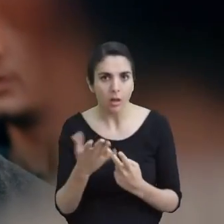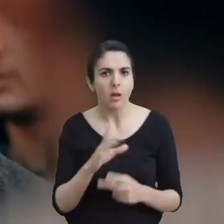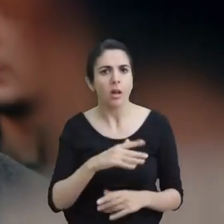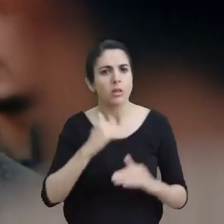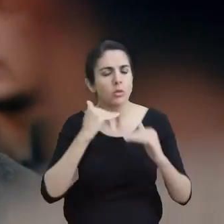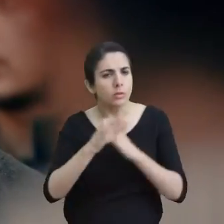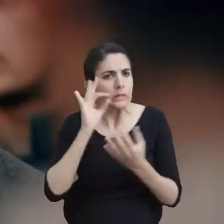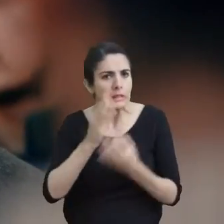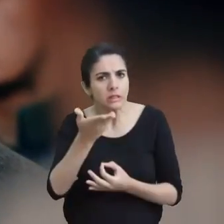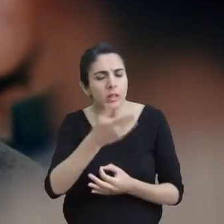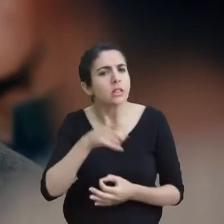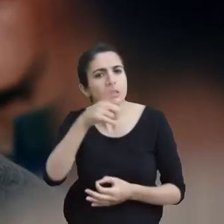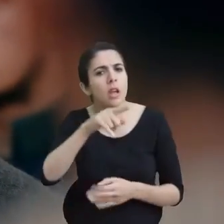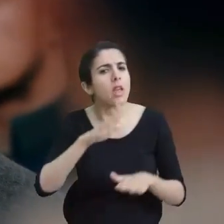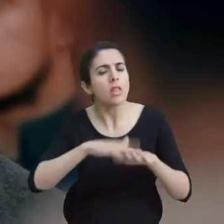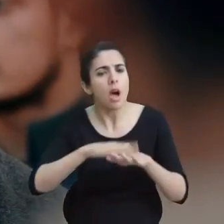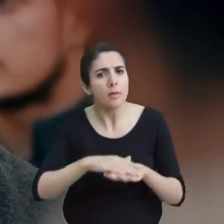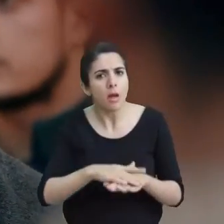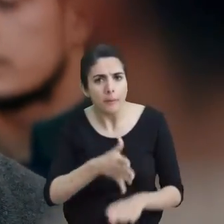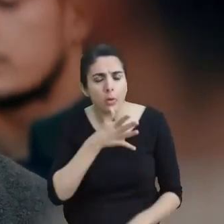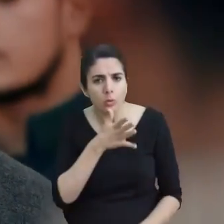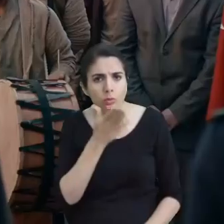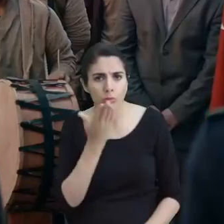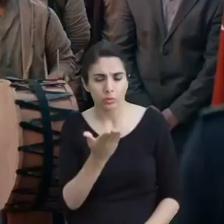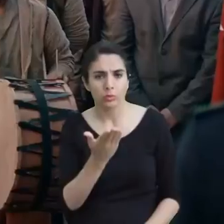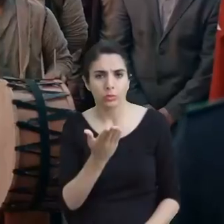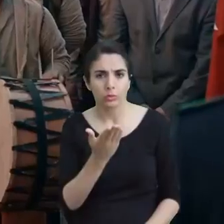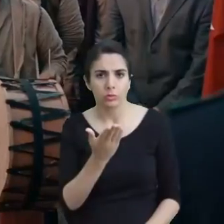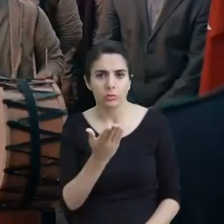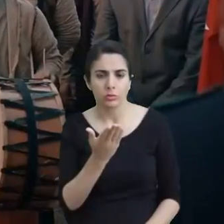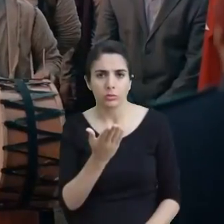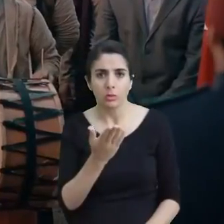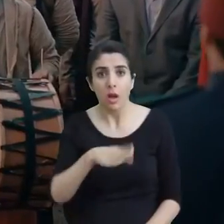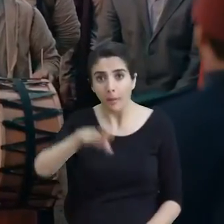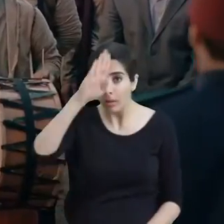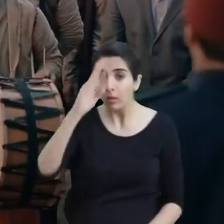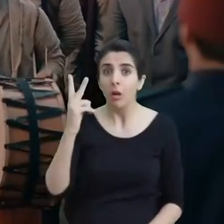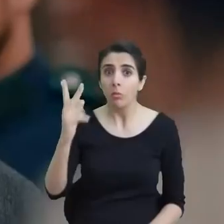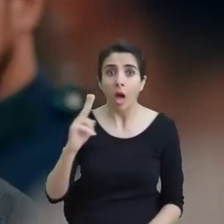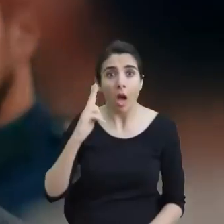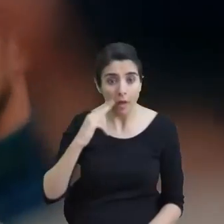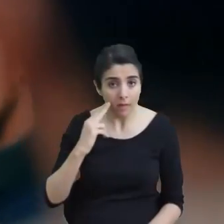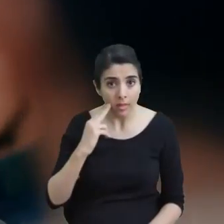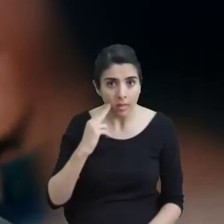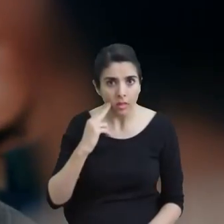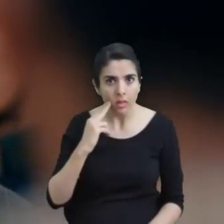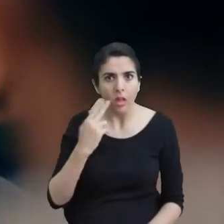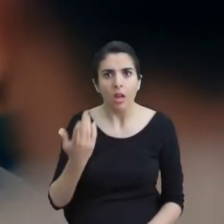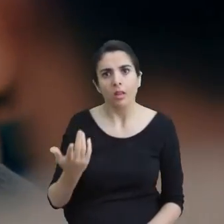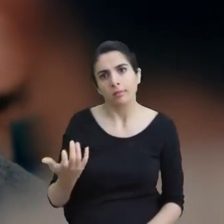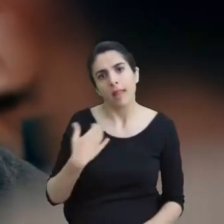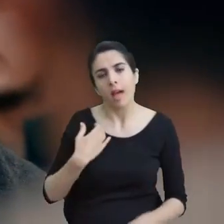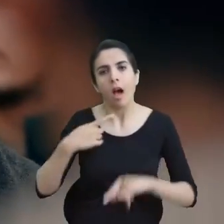Bre faniler, siz ne yaptığınızın farkında mısınız? Padişahımız efendimizin